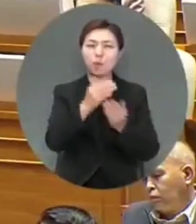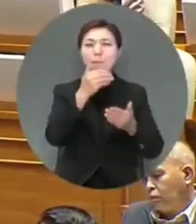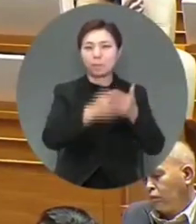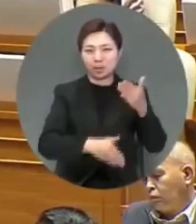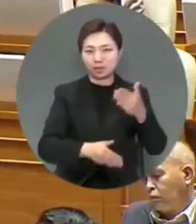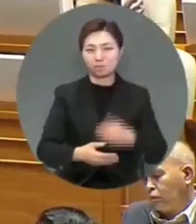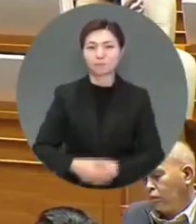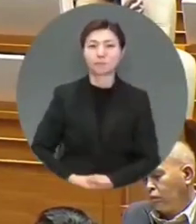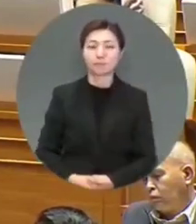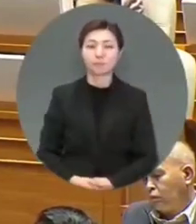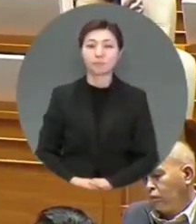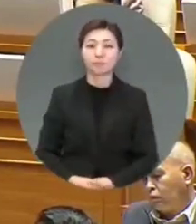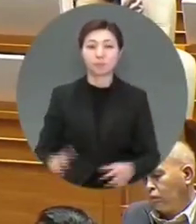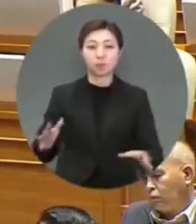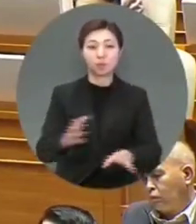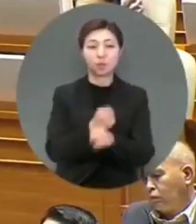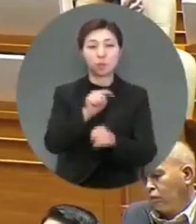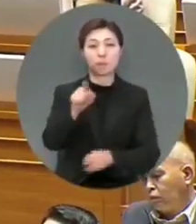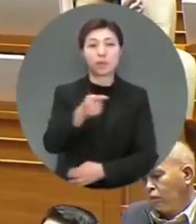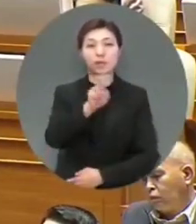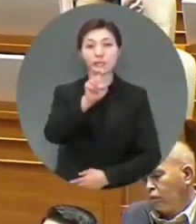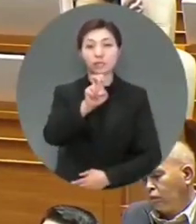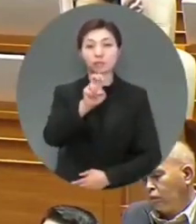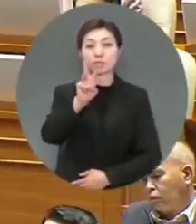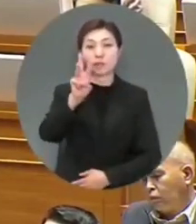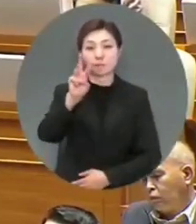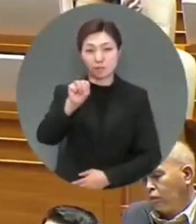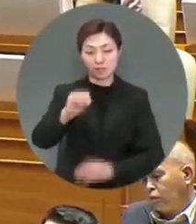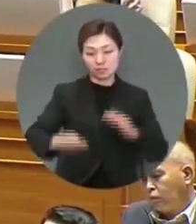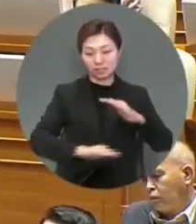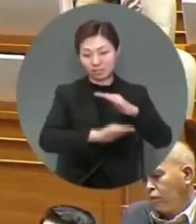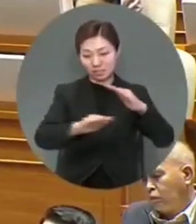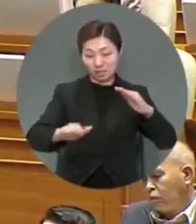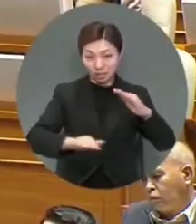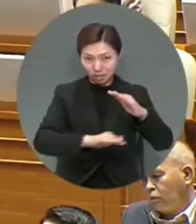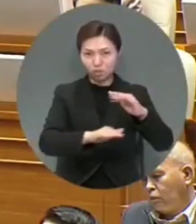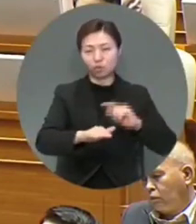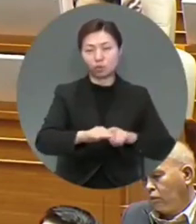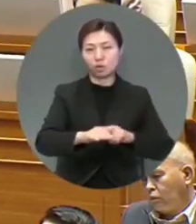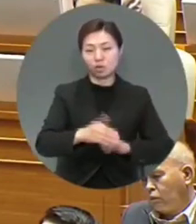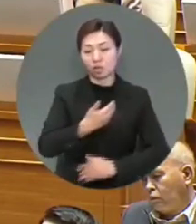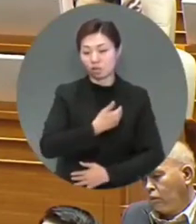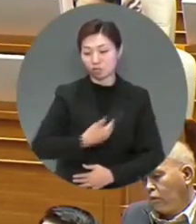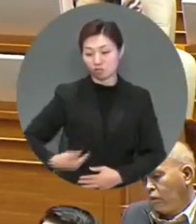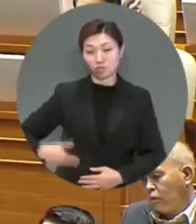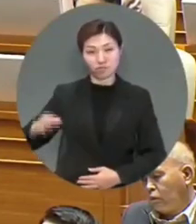총 123만 기초수급 가구에 가구당 최대